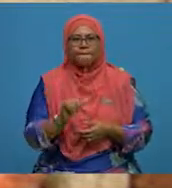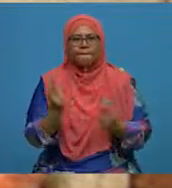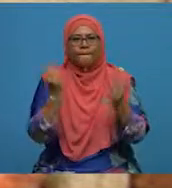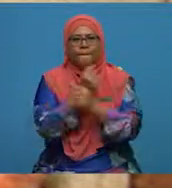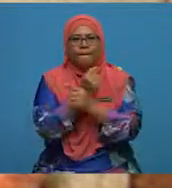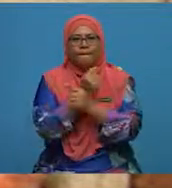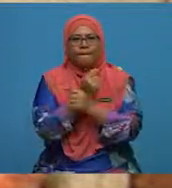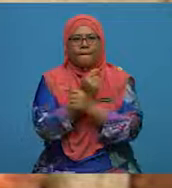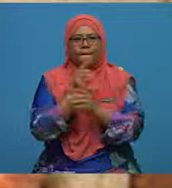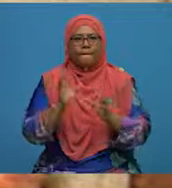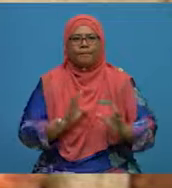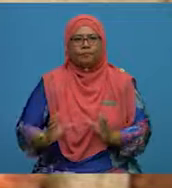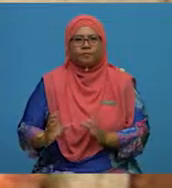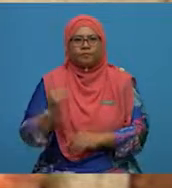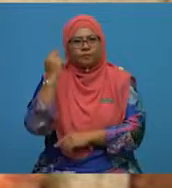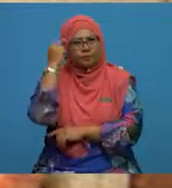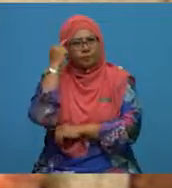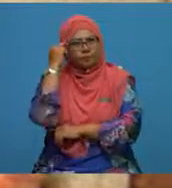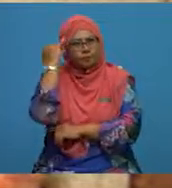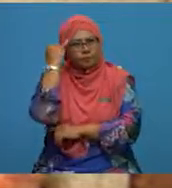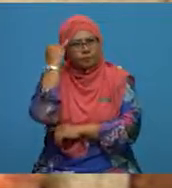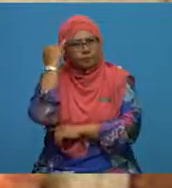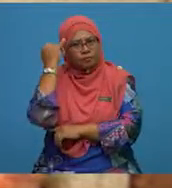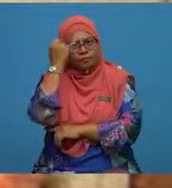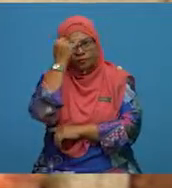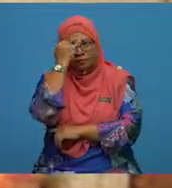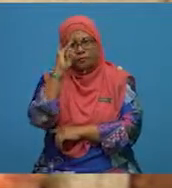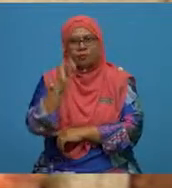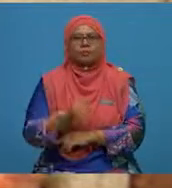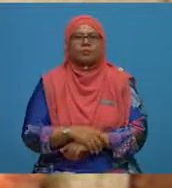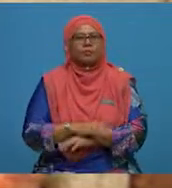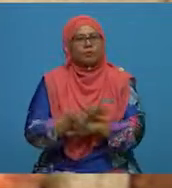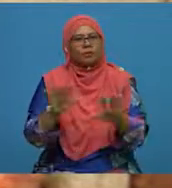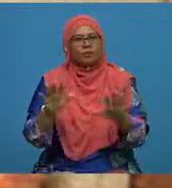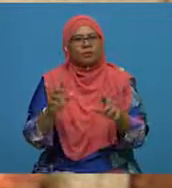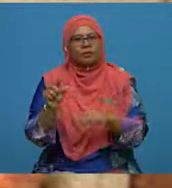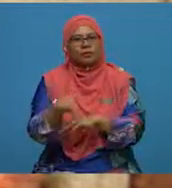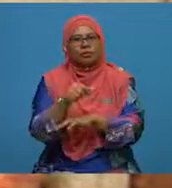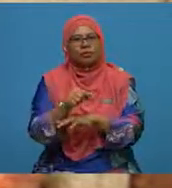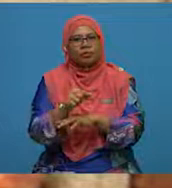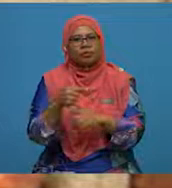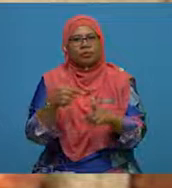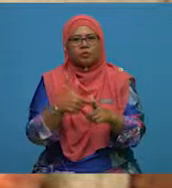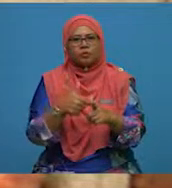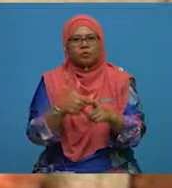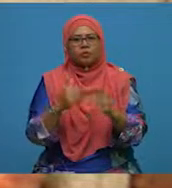menentang secara intelektual tanpa menggunakan senjata di Mesir.